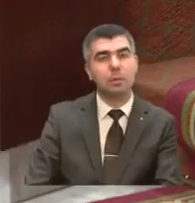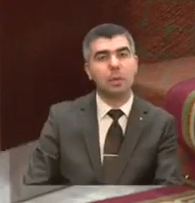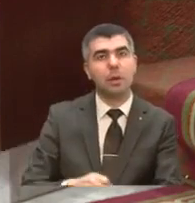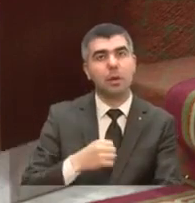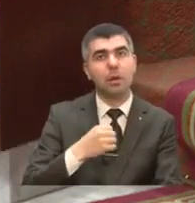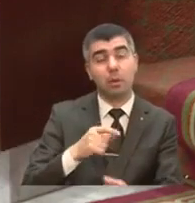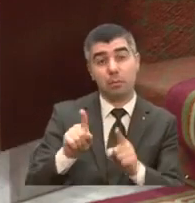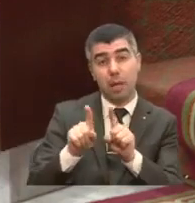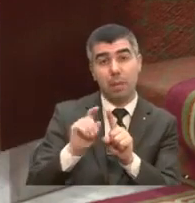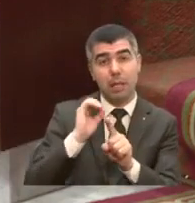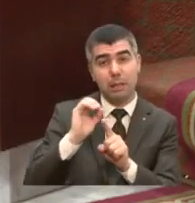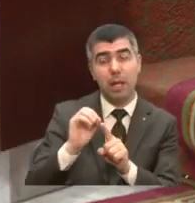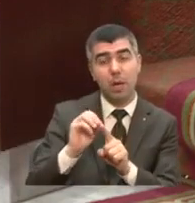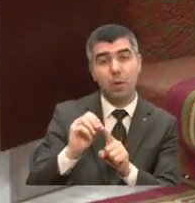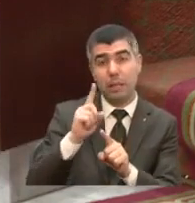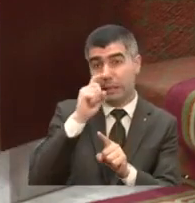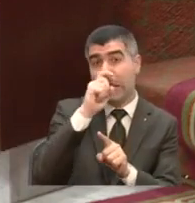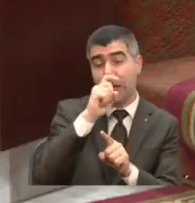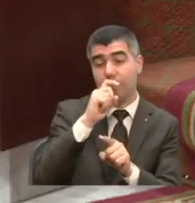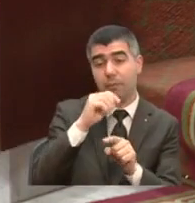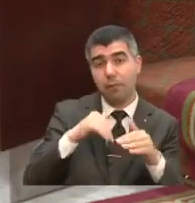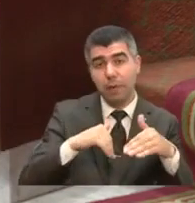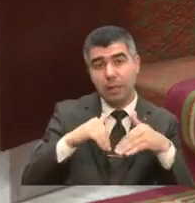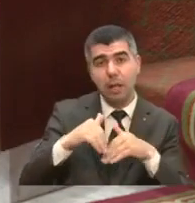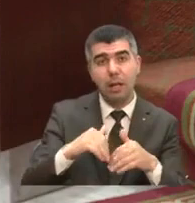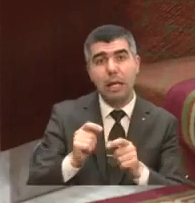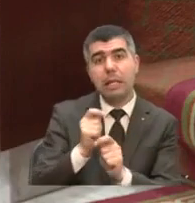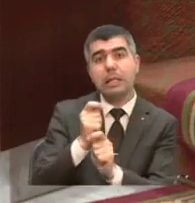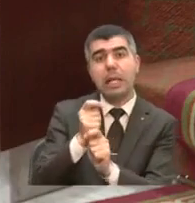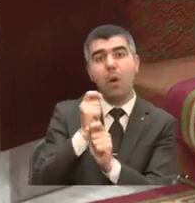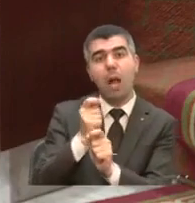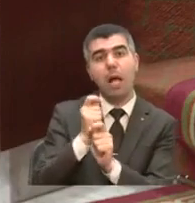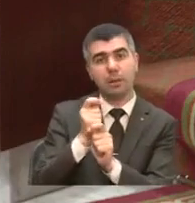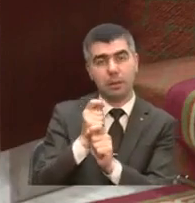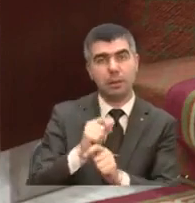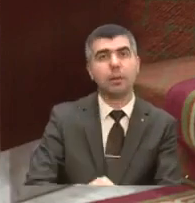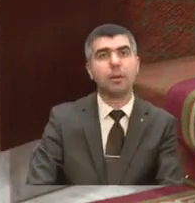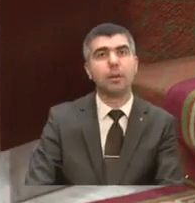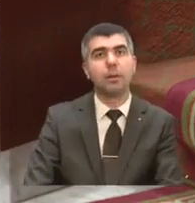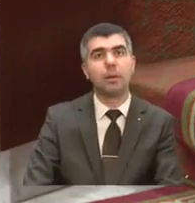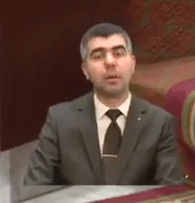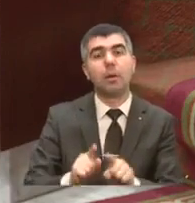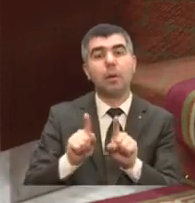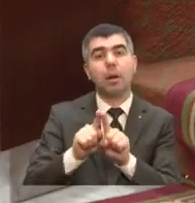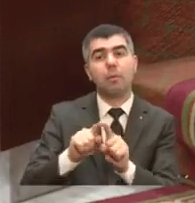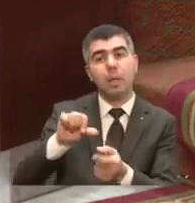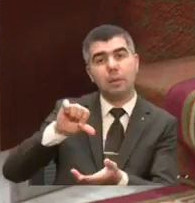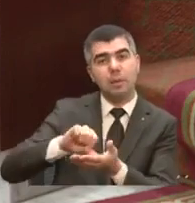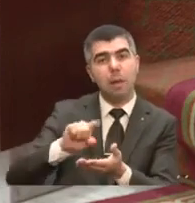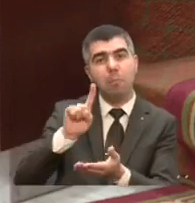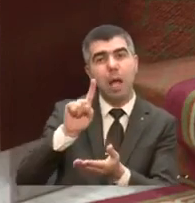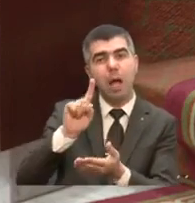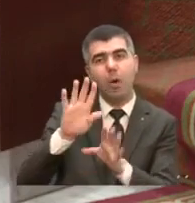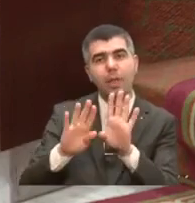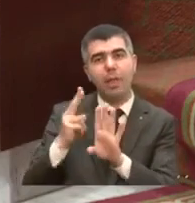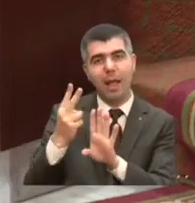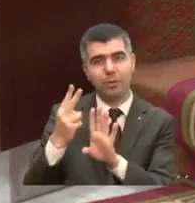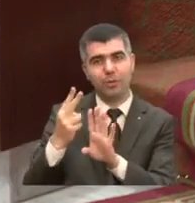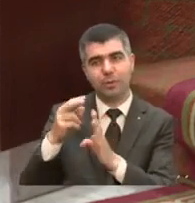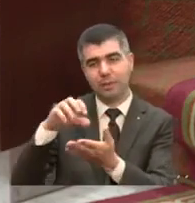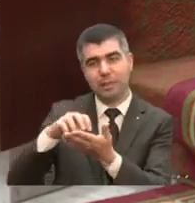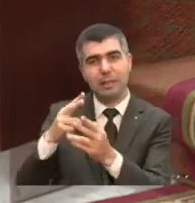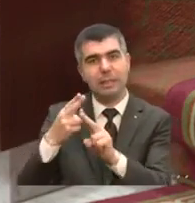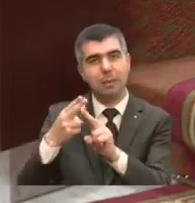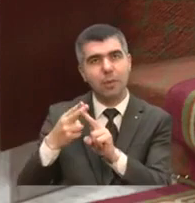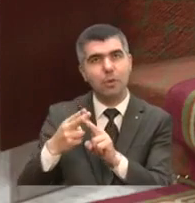والنقطة الكيلومترية 52، وفي إقليم تاونات ما بين النقطة الكيلومترية 52 والنقطة الكيلومترية 112، وفيها كان فيها